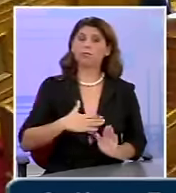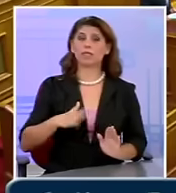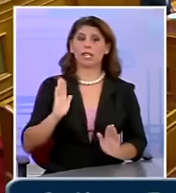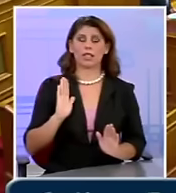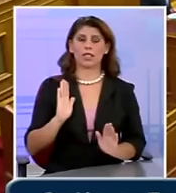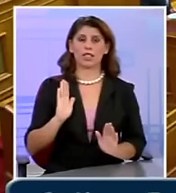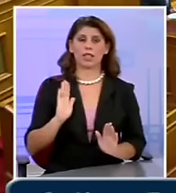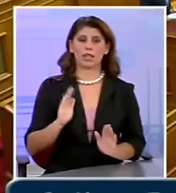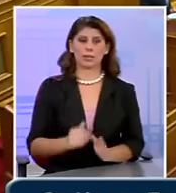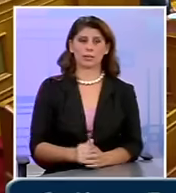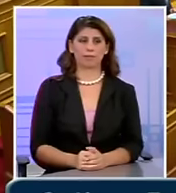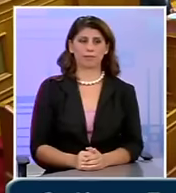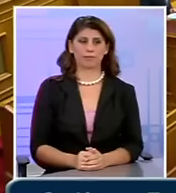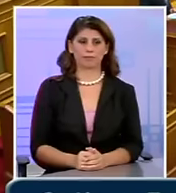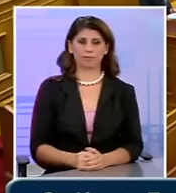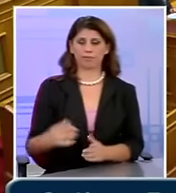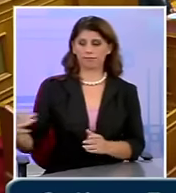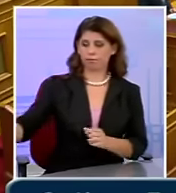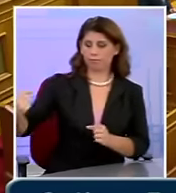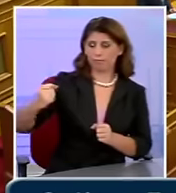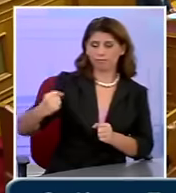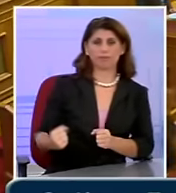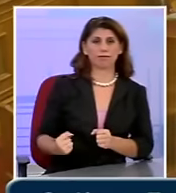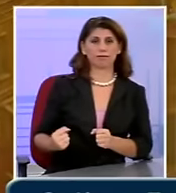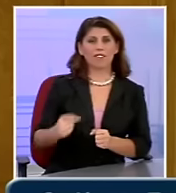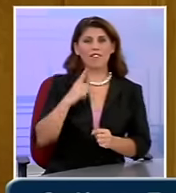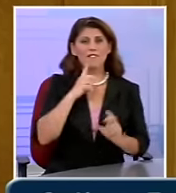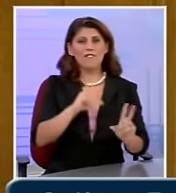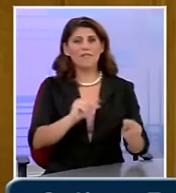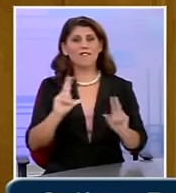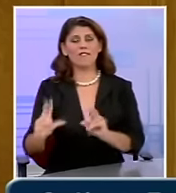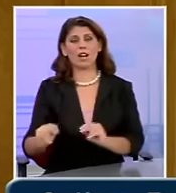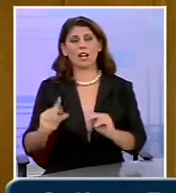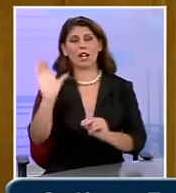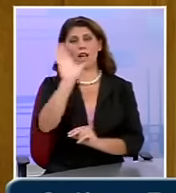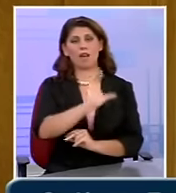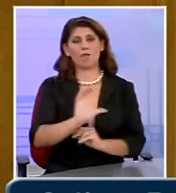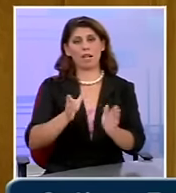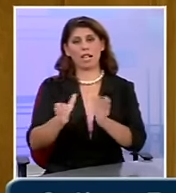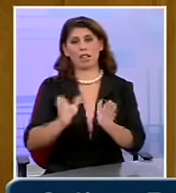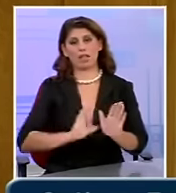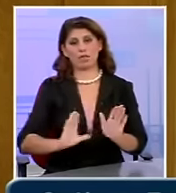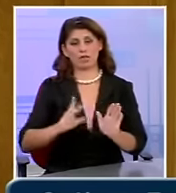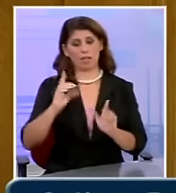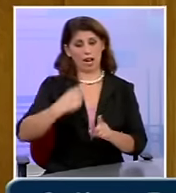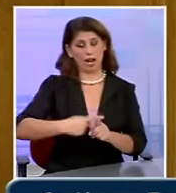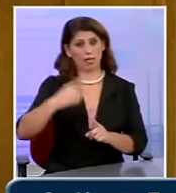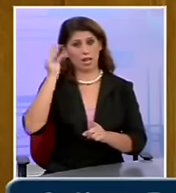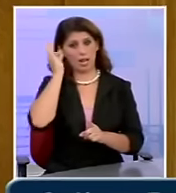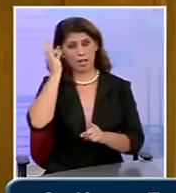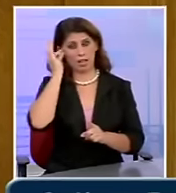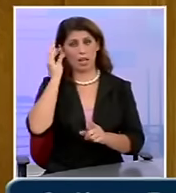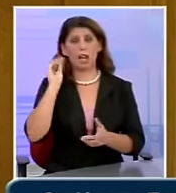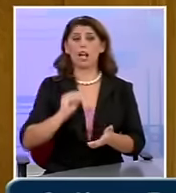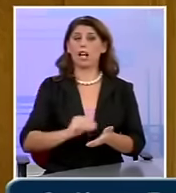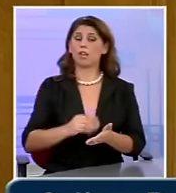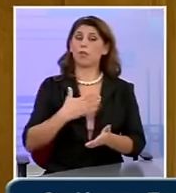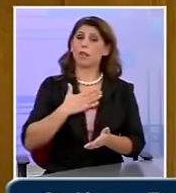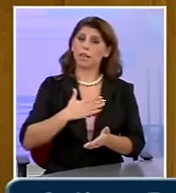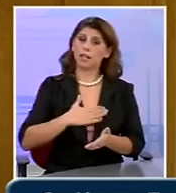να μας τοποθετήσουν στην ίδια ευρωπαϊκή κατεύθυνση. Θελήσαμε επίσης